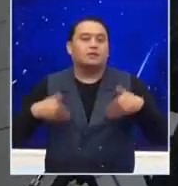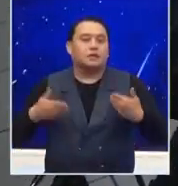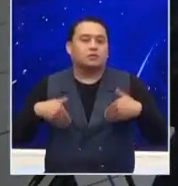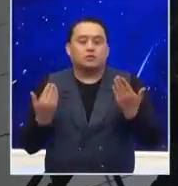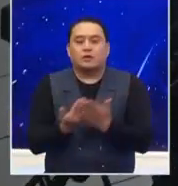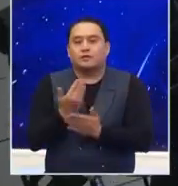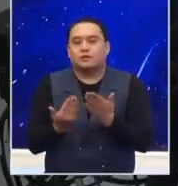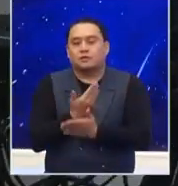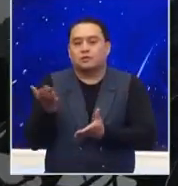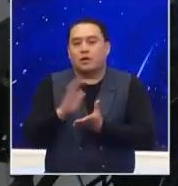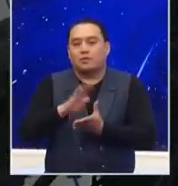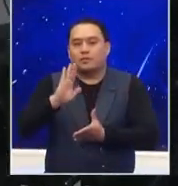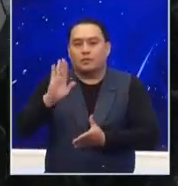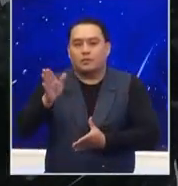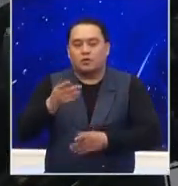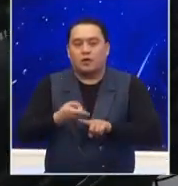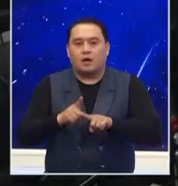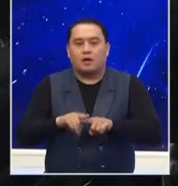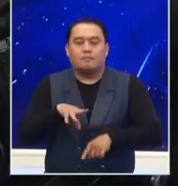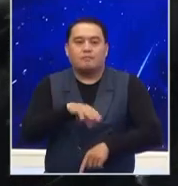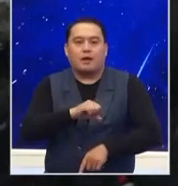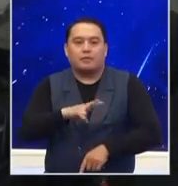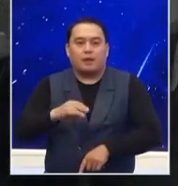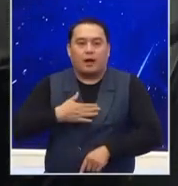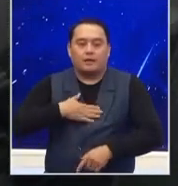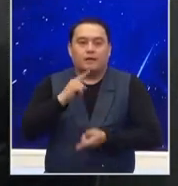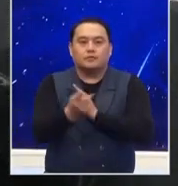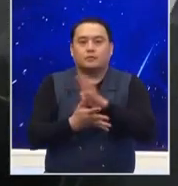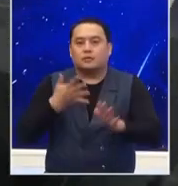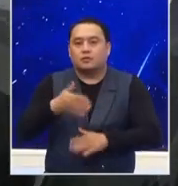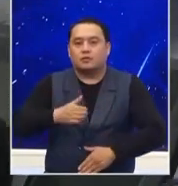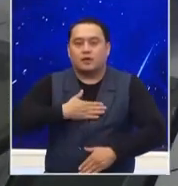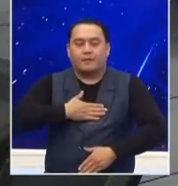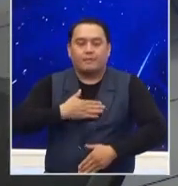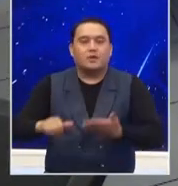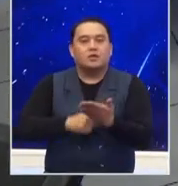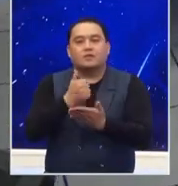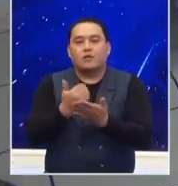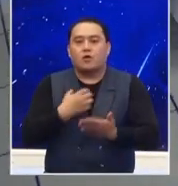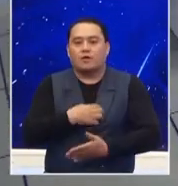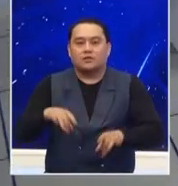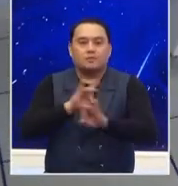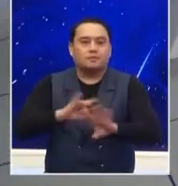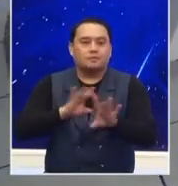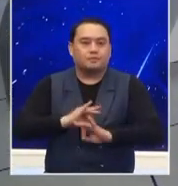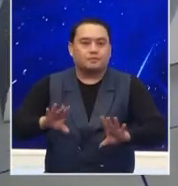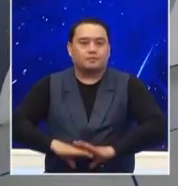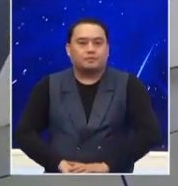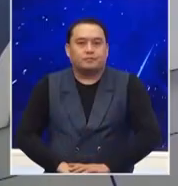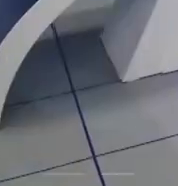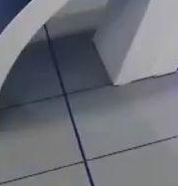Здравствуйте, на телеканале ЖТСУ «Время новостей». С вами Панау Исимбекова, сурдоперевод Марата Жумабекова. Сегодня в выпуске.